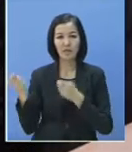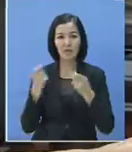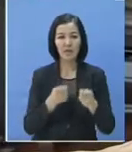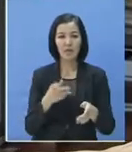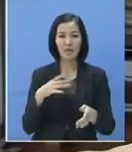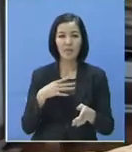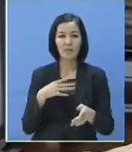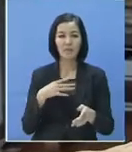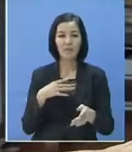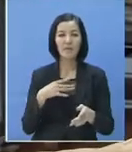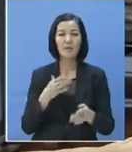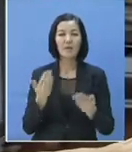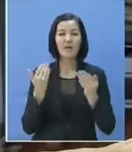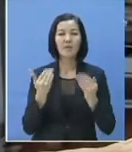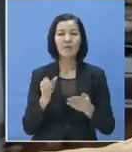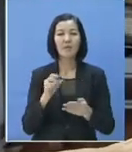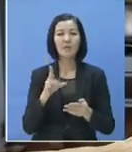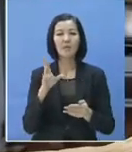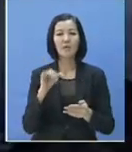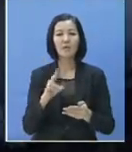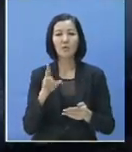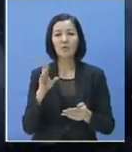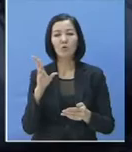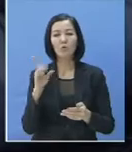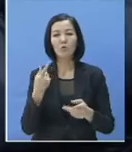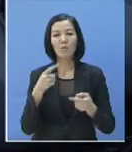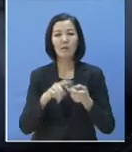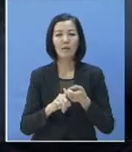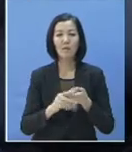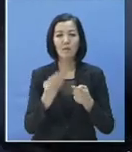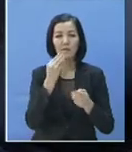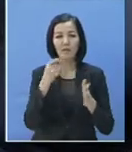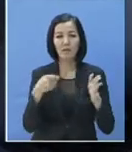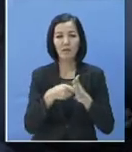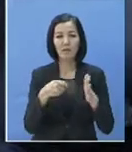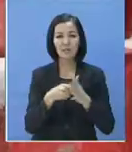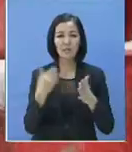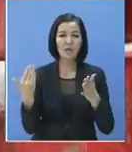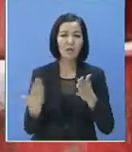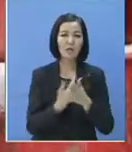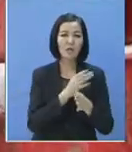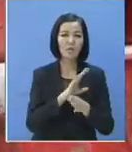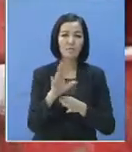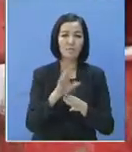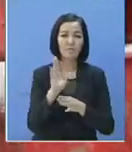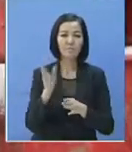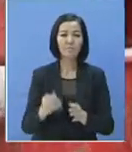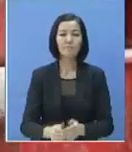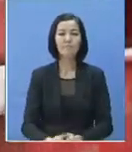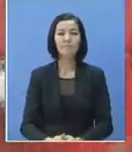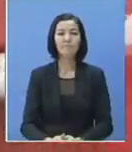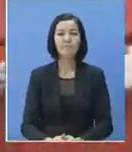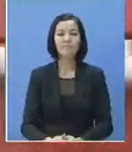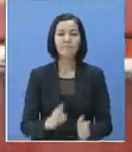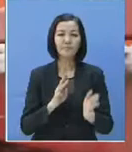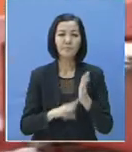ізденіс жомға қатысты. Ақсу мен Көксу зауыттарында мал азығы жаңа әдіспен шығарылмақ. 80%